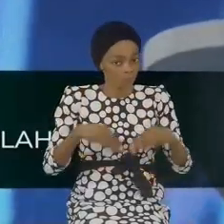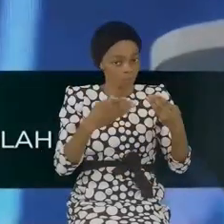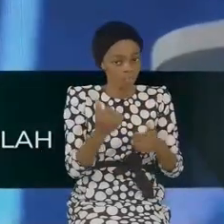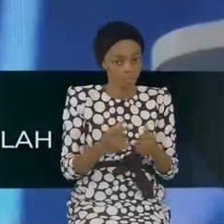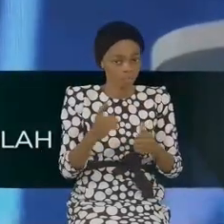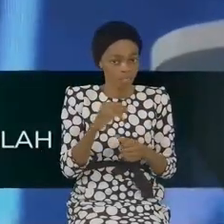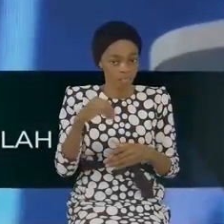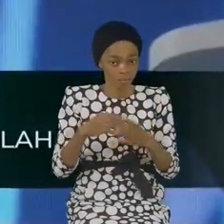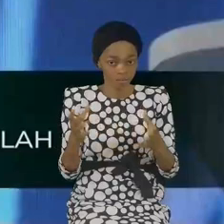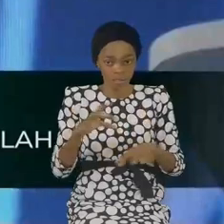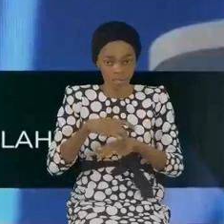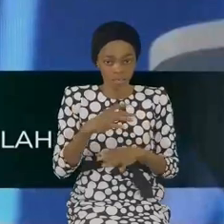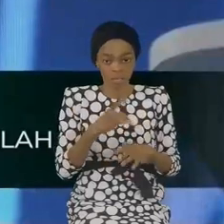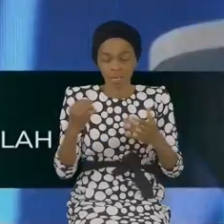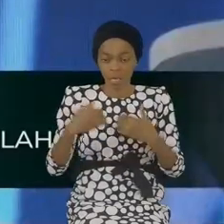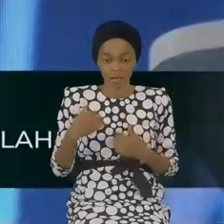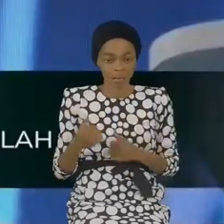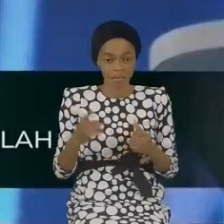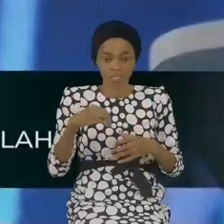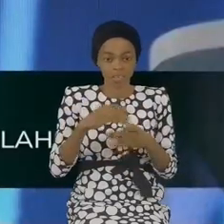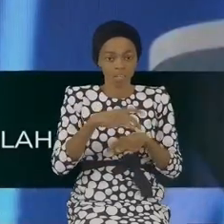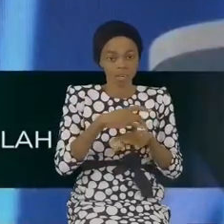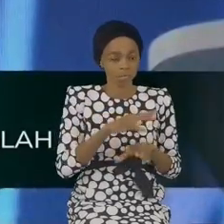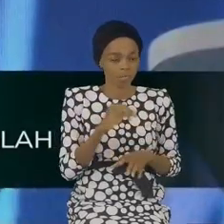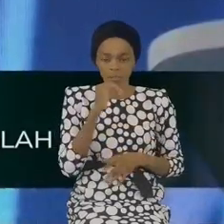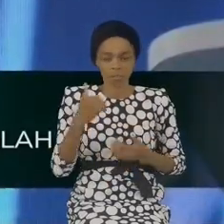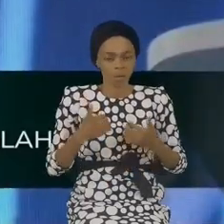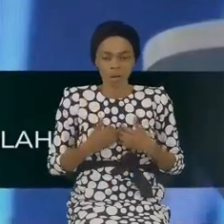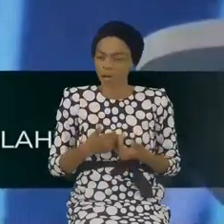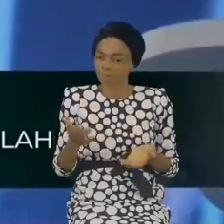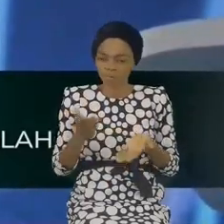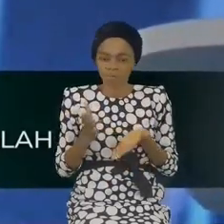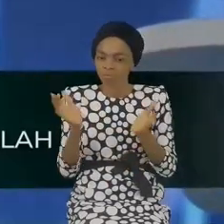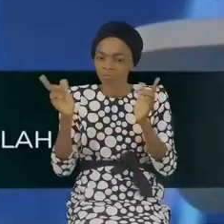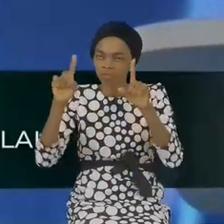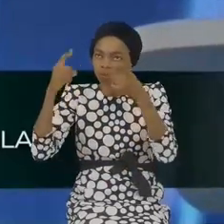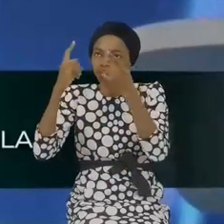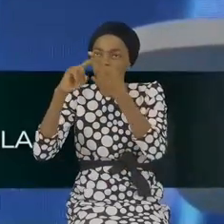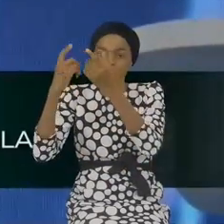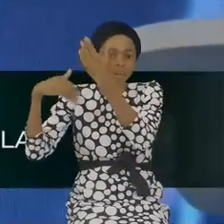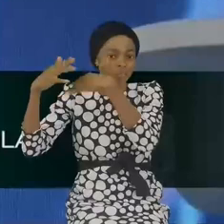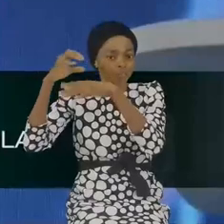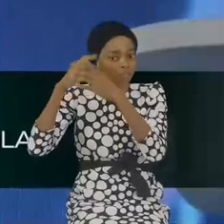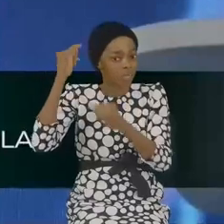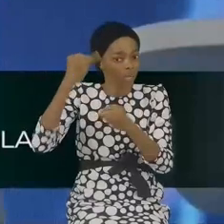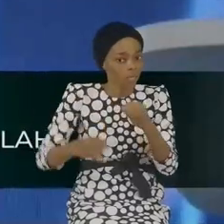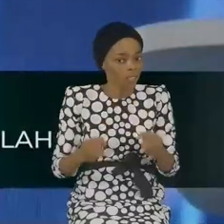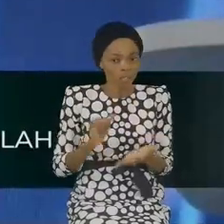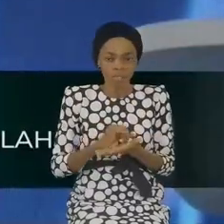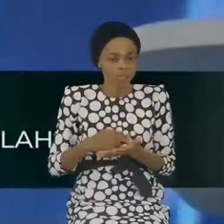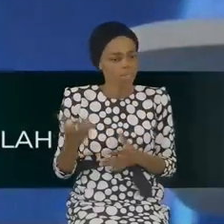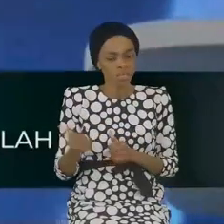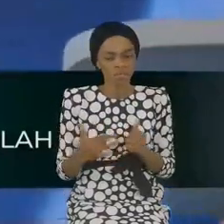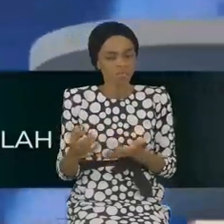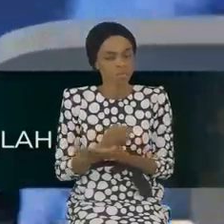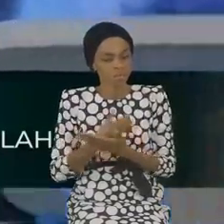terre et vous n'allez pas au dernier jour pour aller au ciel, vous aurez gaspillé votre vie, votre gaspillé votre ministère, vos ressources